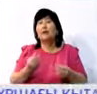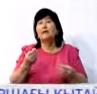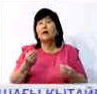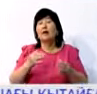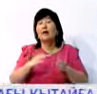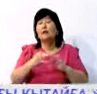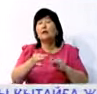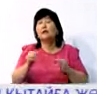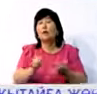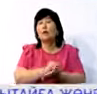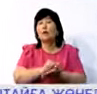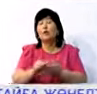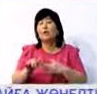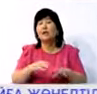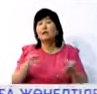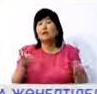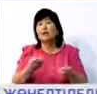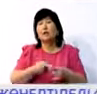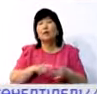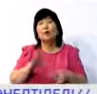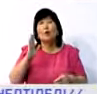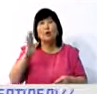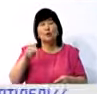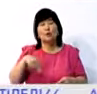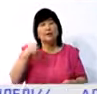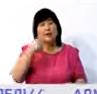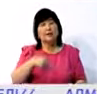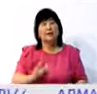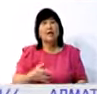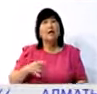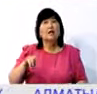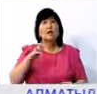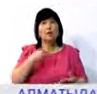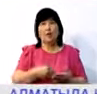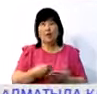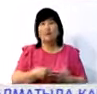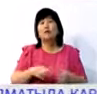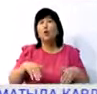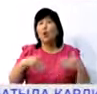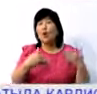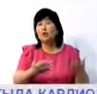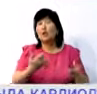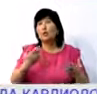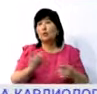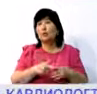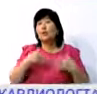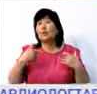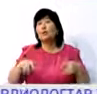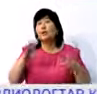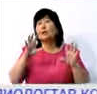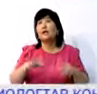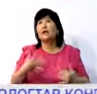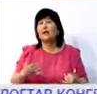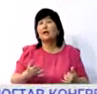мекеннің жобасы мен құжаттар жасалып жатыр. Біз Құдай қаласа осы жылы республикалық бюджетке ұсынамыз. Бұдан бөлек қазіргі таңда 40 миллион